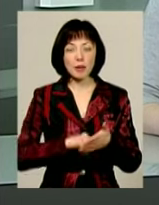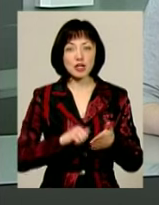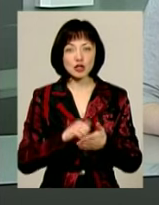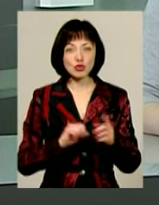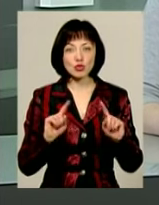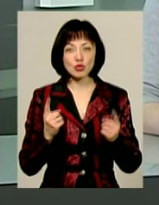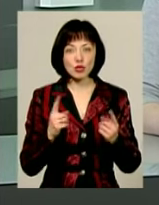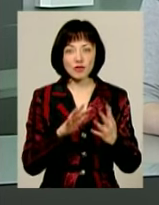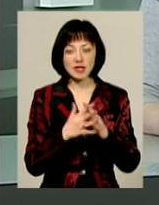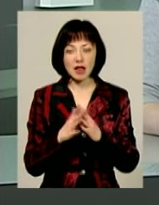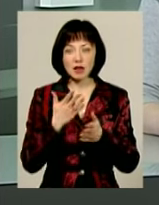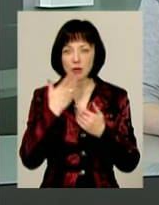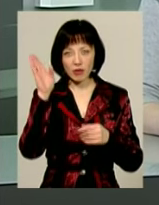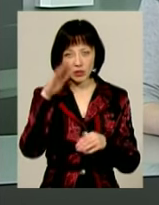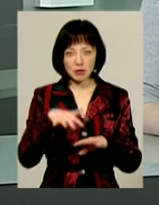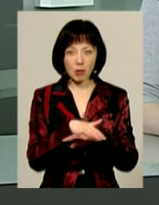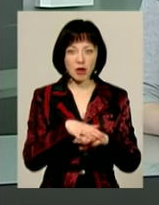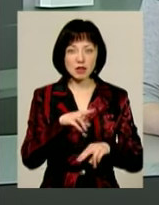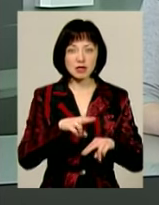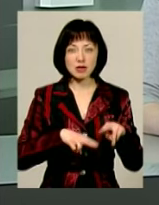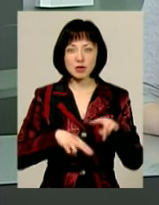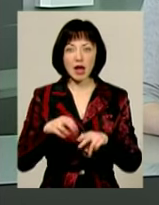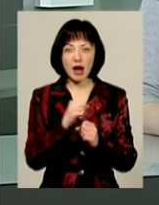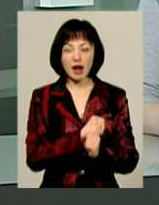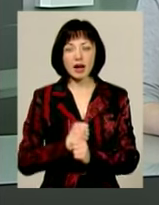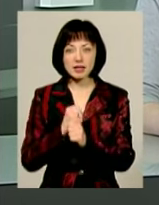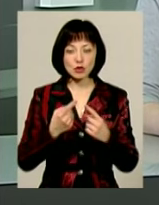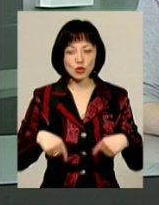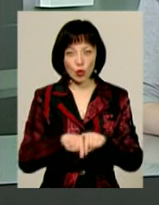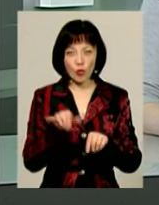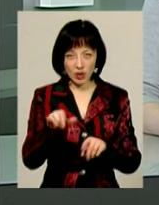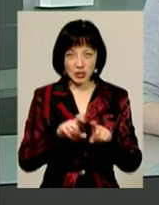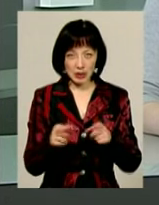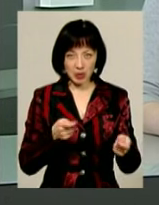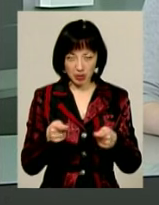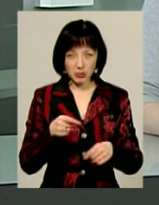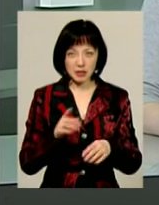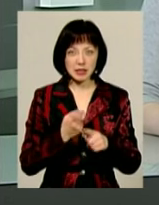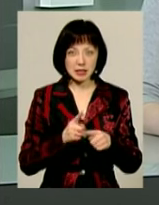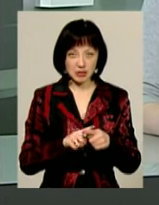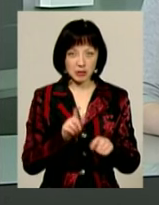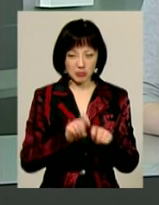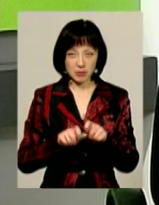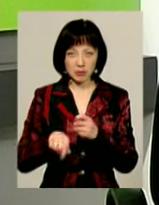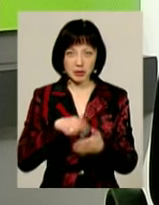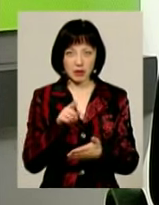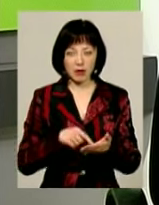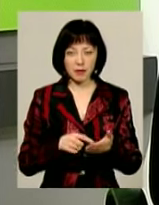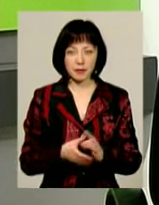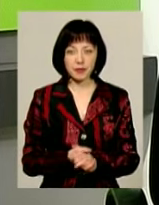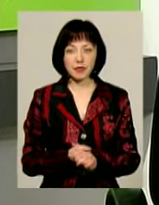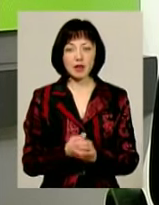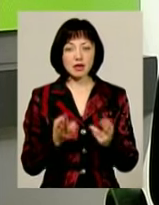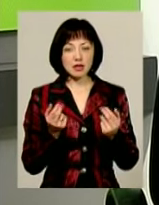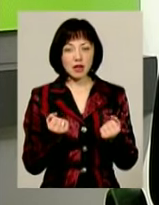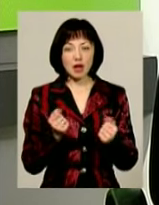у населених пунктах немає води – масова забудова рекреаційних зон. Чи у вашому департаменті якось регулюють це питання? Так,